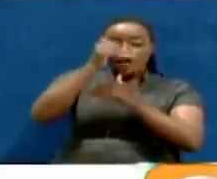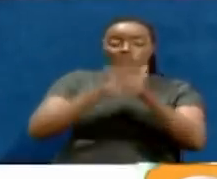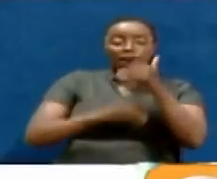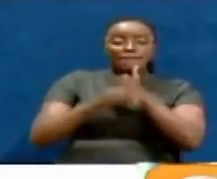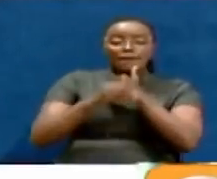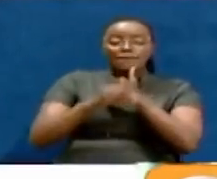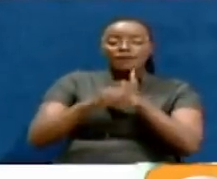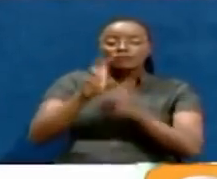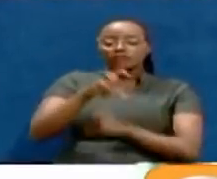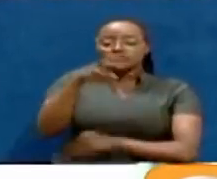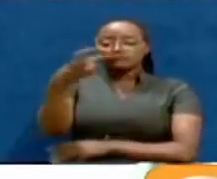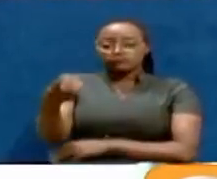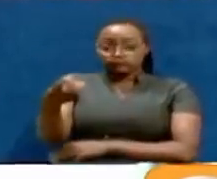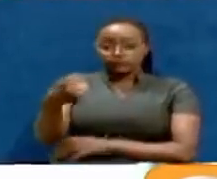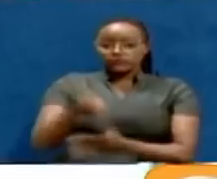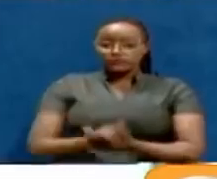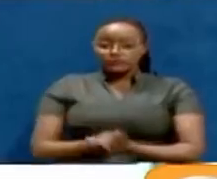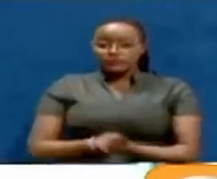Magufuli.